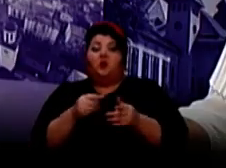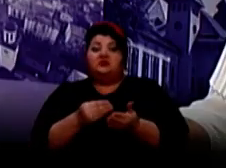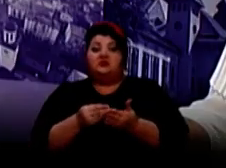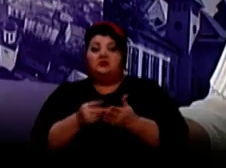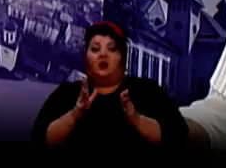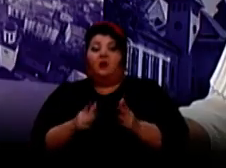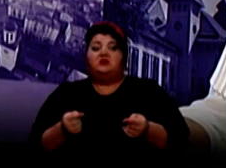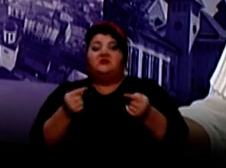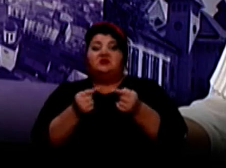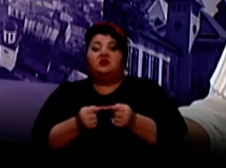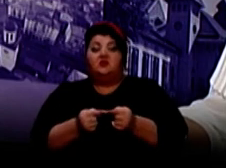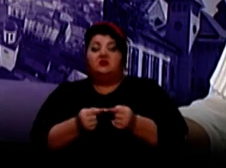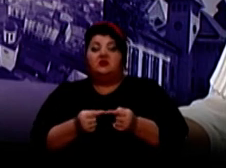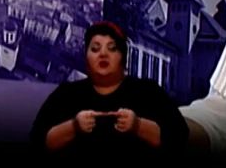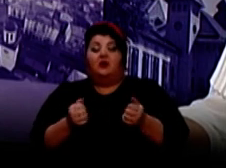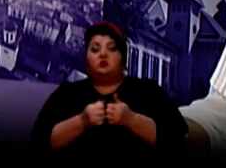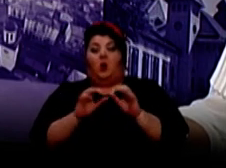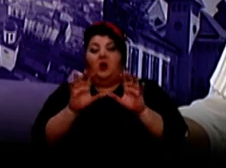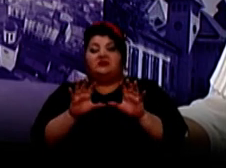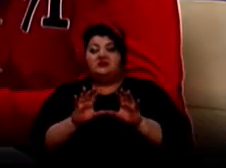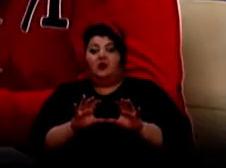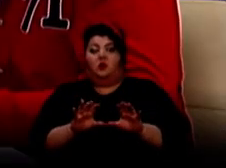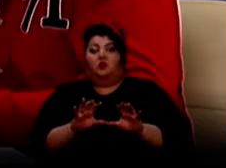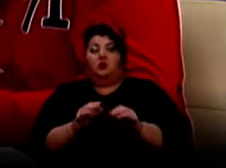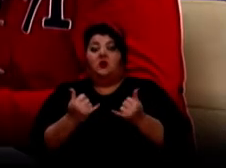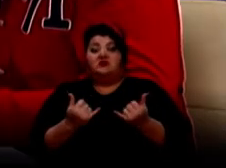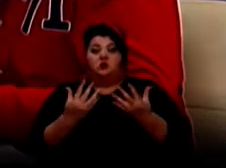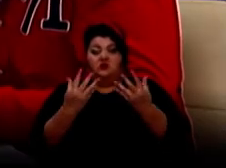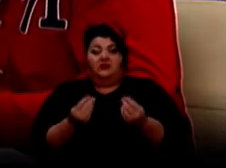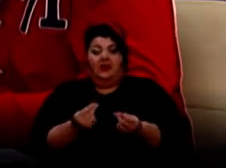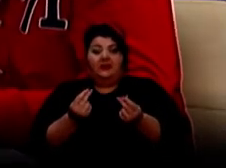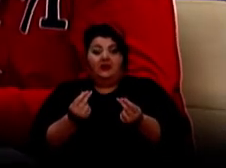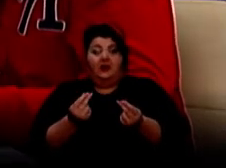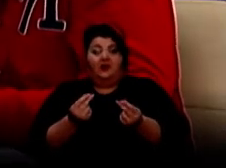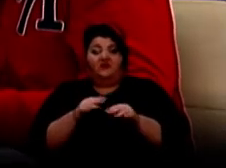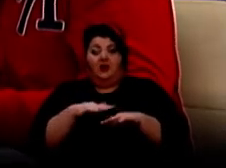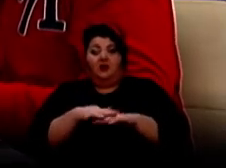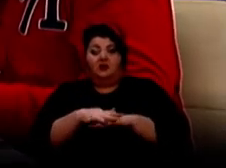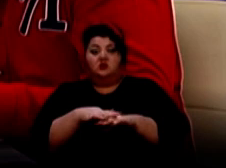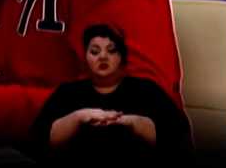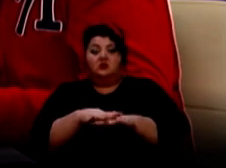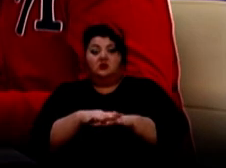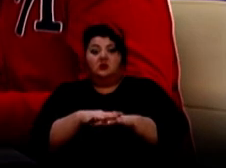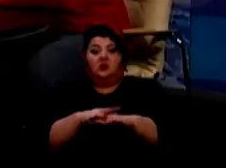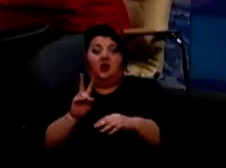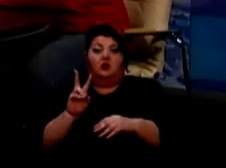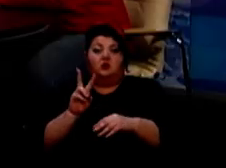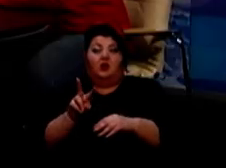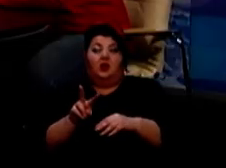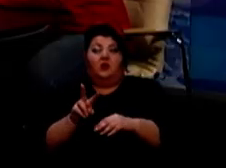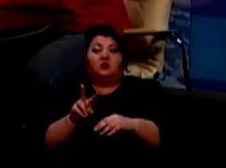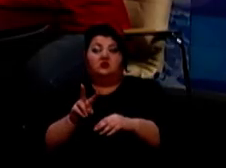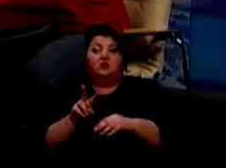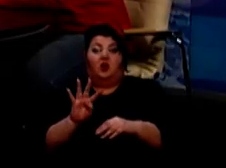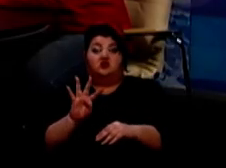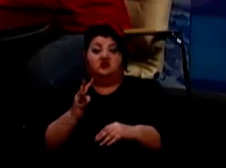буде встановлена і, скажіть, в відповідності до закону на сьогоднішній момент. День тариф, просчитаний тролейбусним парком КП «Полтава Транс»